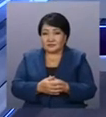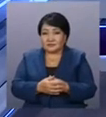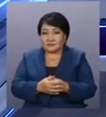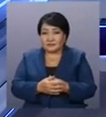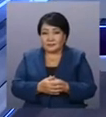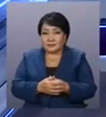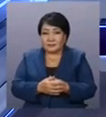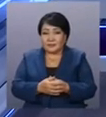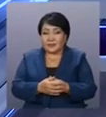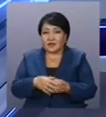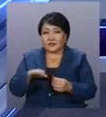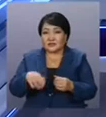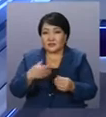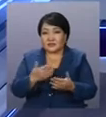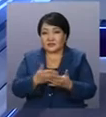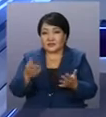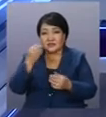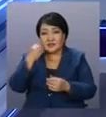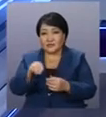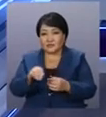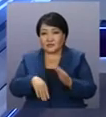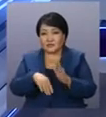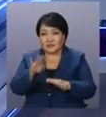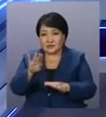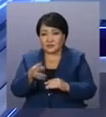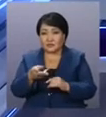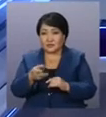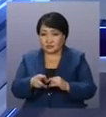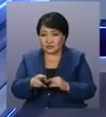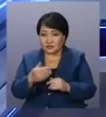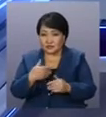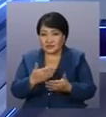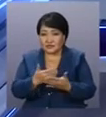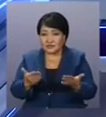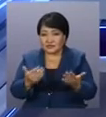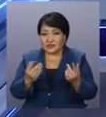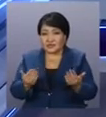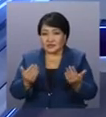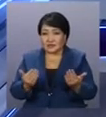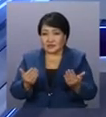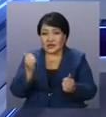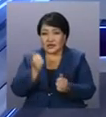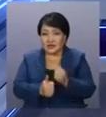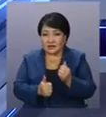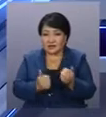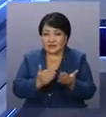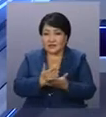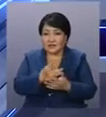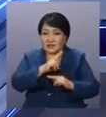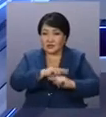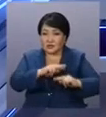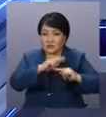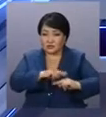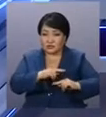Осыны енгіздік, сосын жаңағы біздің сапасын жақсарту үшін бізде қазір әр қызметкер өзімен